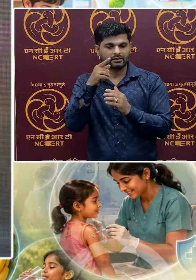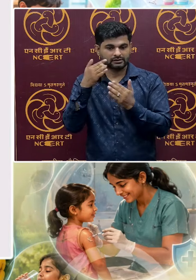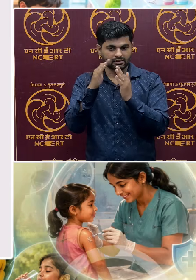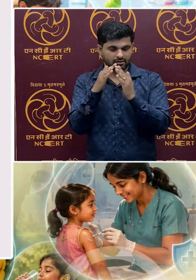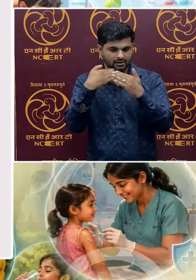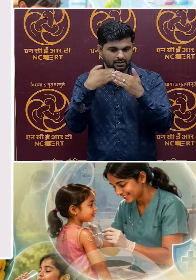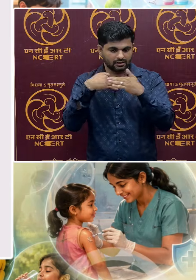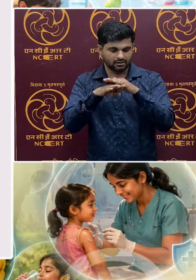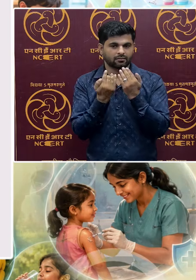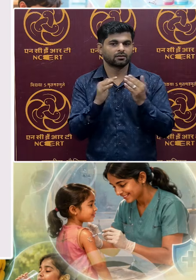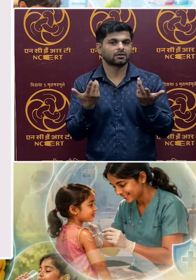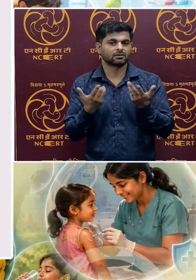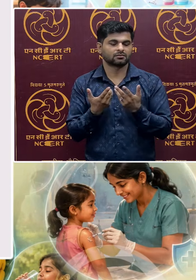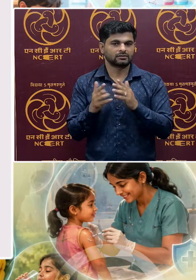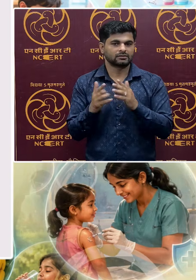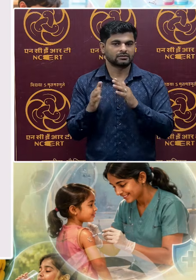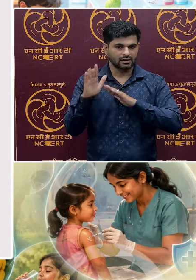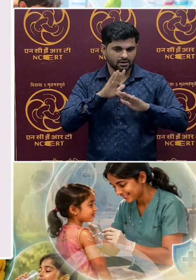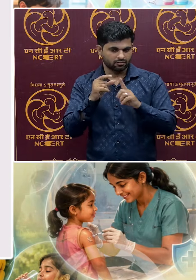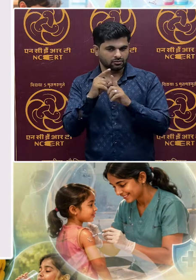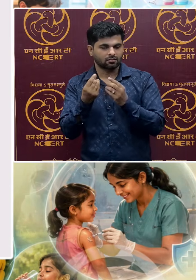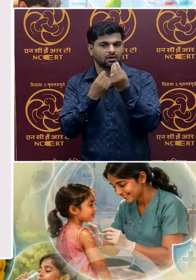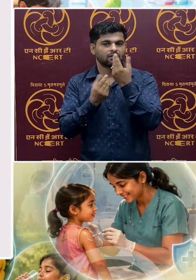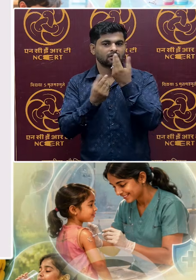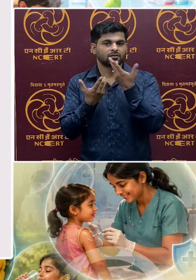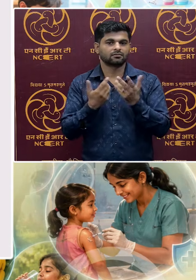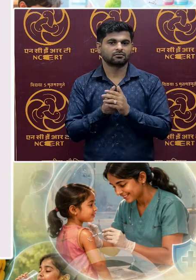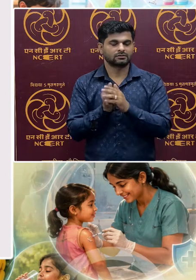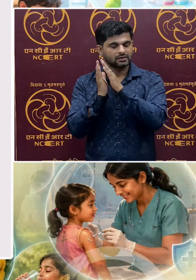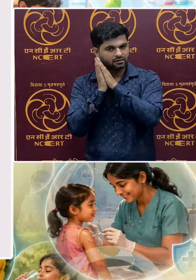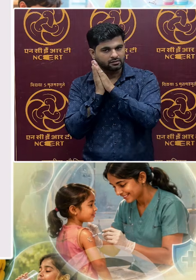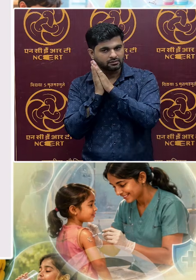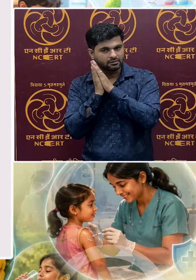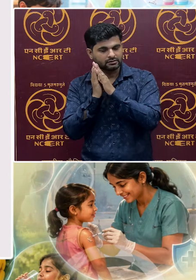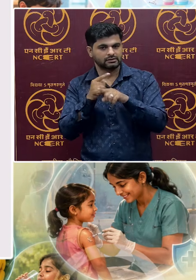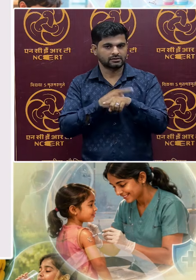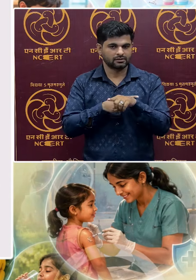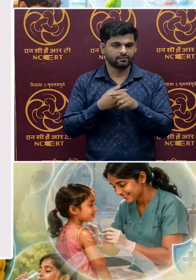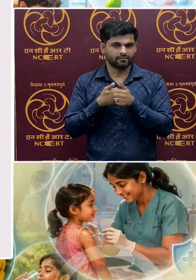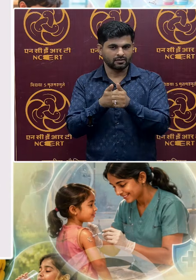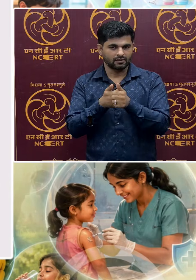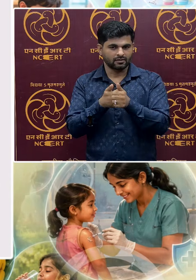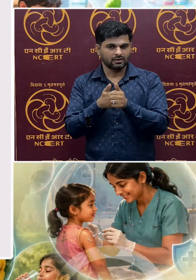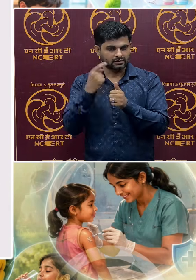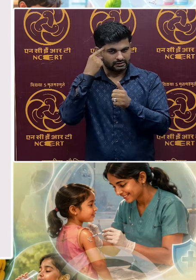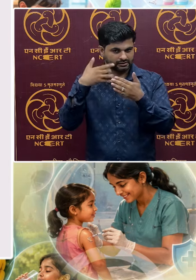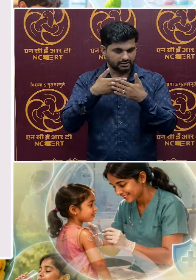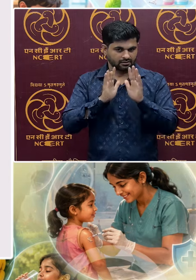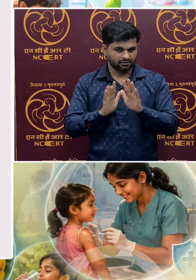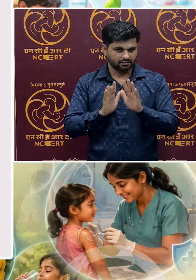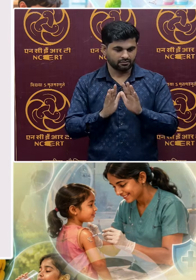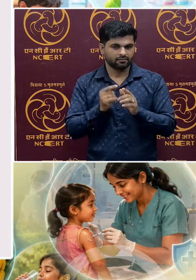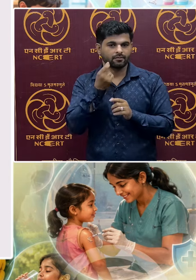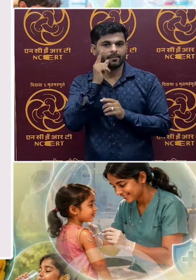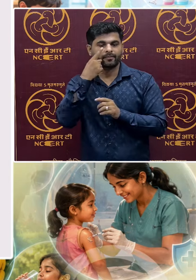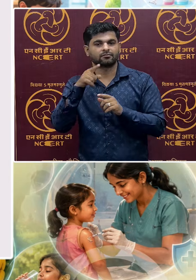वो क्या खा रहा है, कोई एक्टिविटी कर रहा है कि नहीं कर रहा, सो रहा है कि नहीं ठीक टाइम पे, किसी बात से स्ट्रेस्ड है कि नहीं, तो पेरेंट टीचर